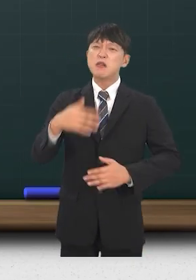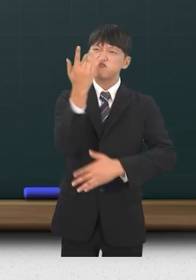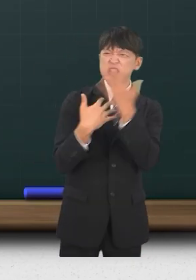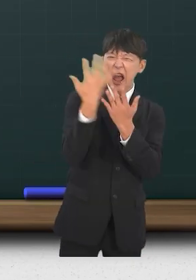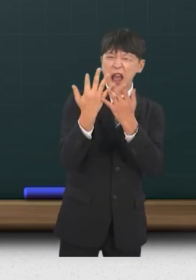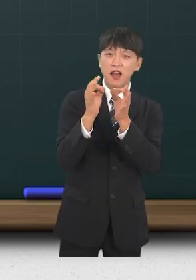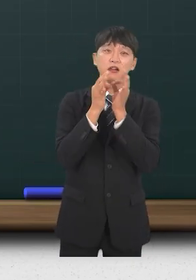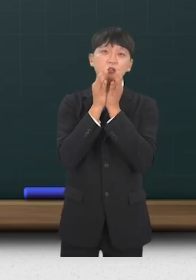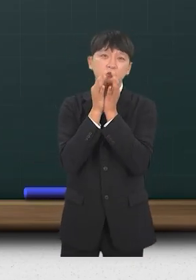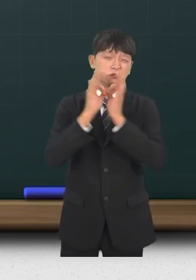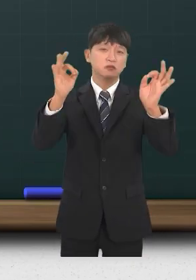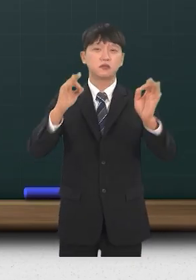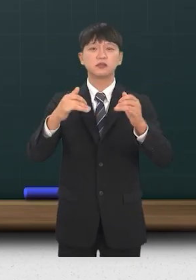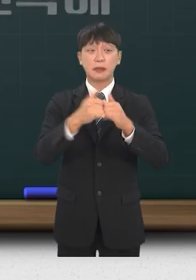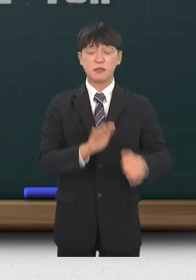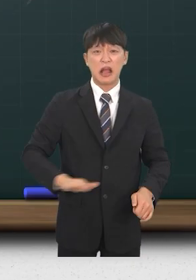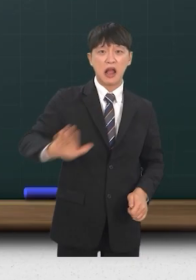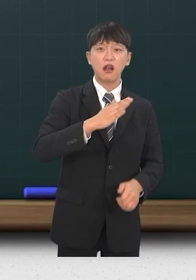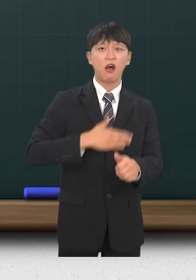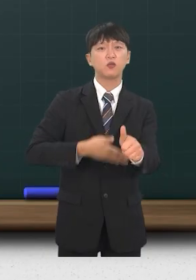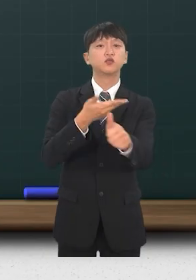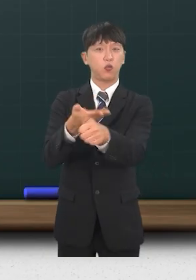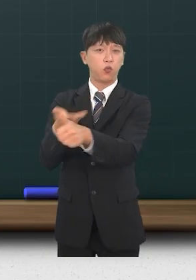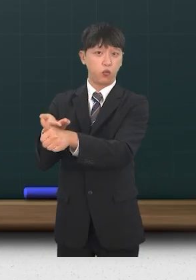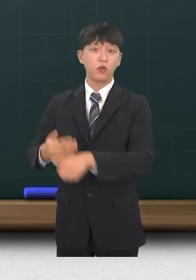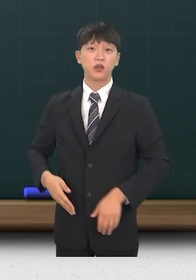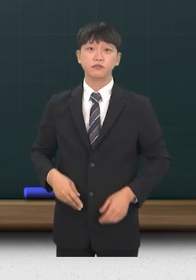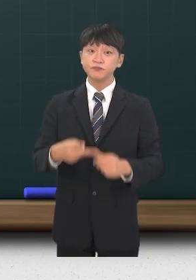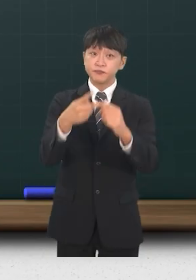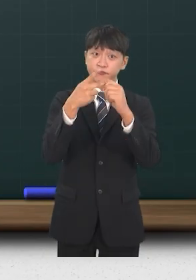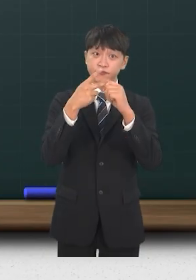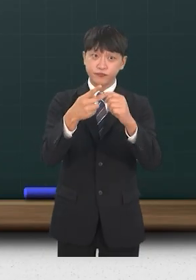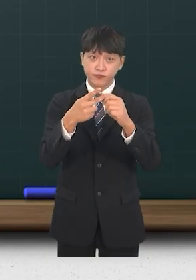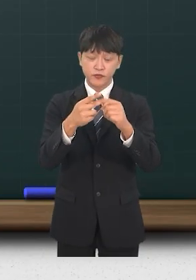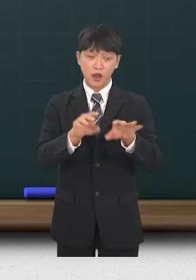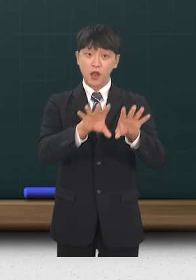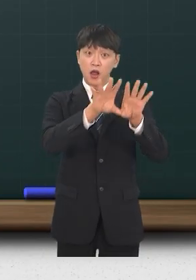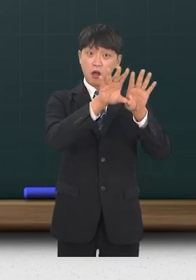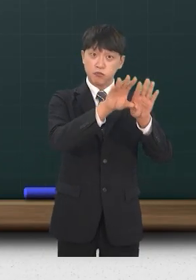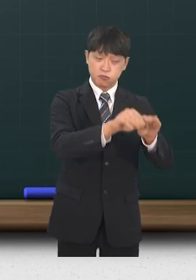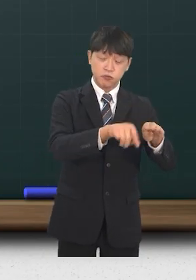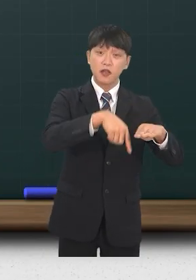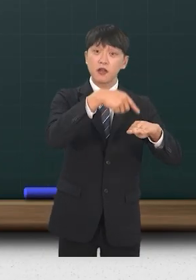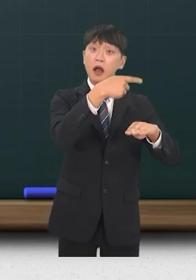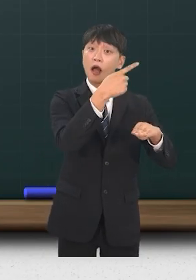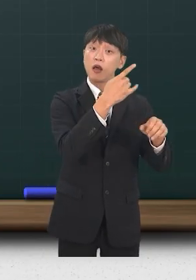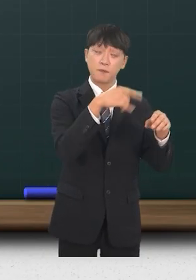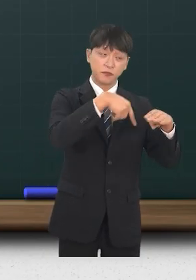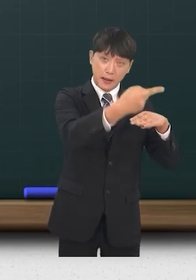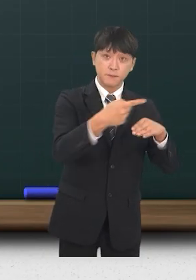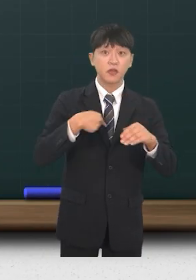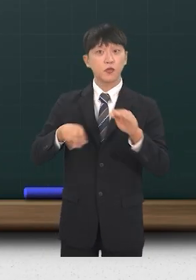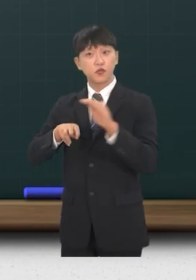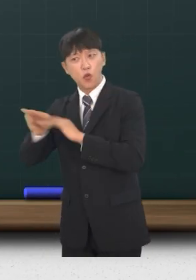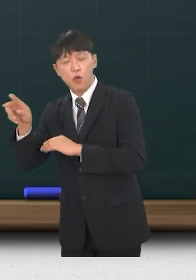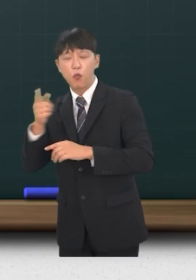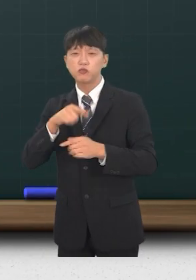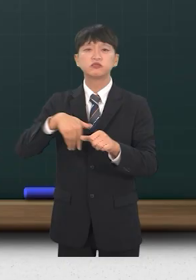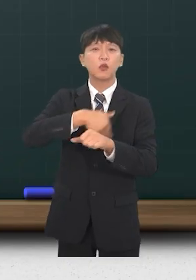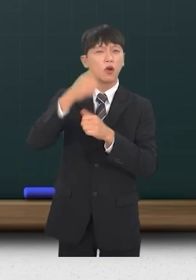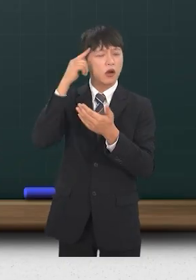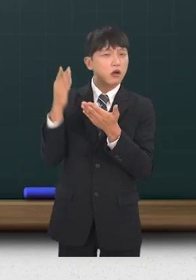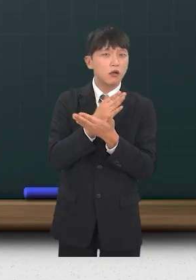쓸어냅니다. LNG 가스의 경우 판매점이나 도시가스 관리 대행업소에 연락해 필요한 조치를 받고 안전함을